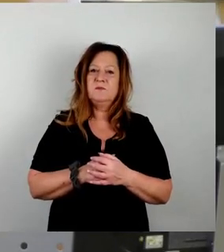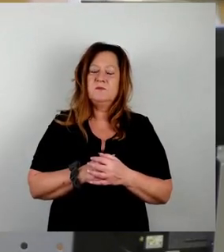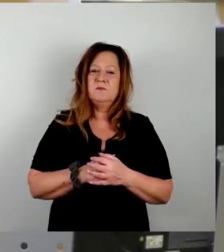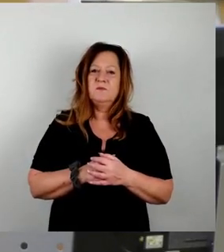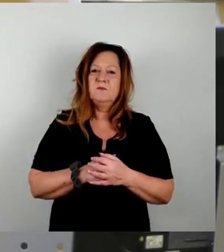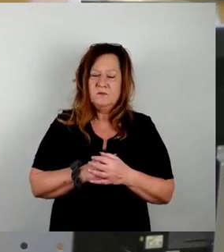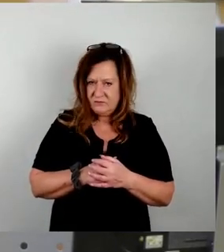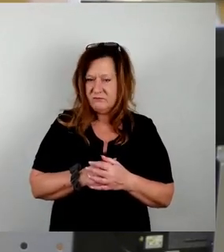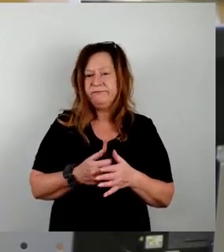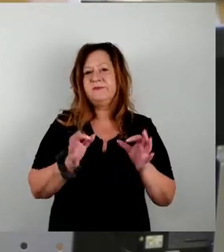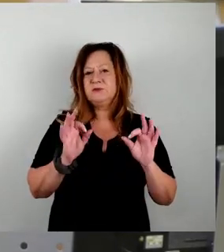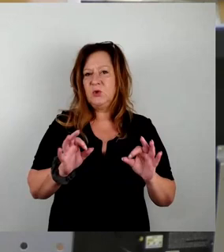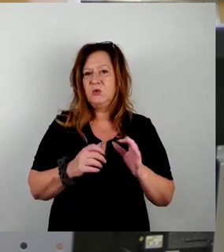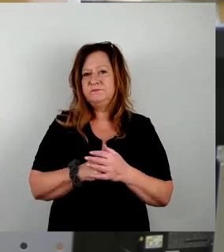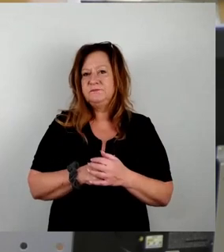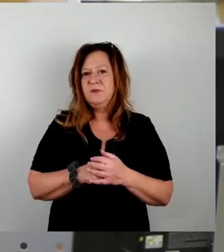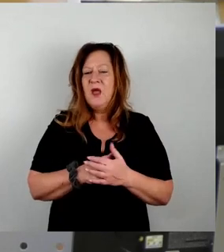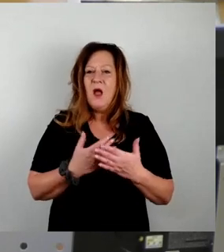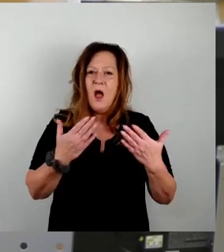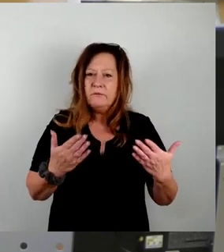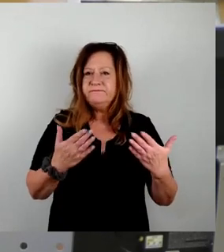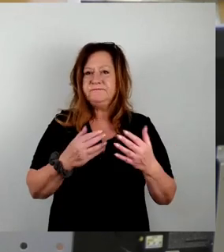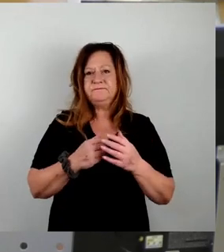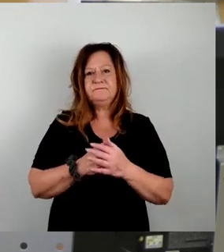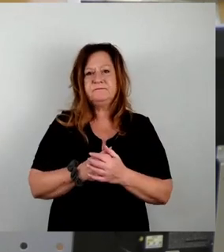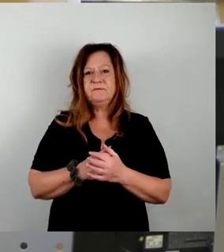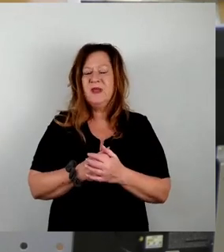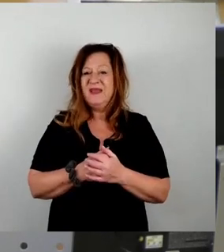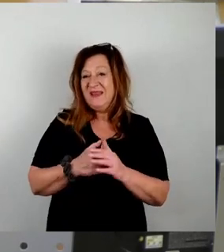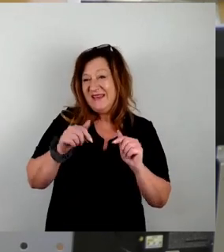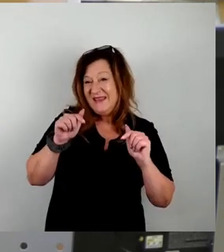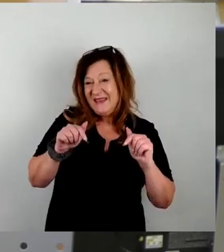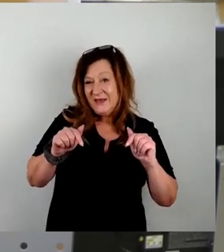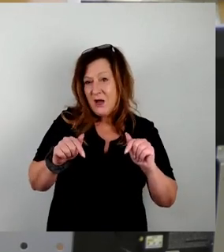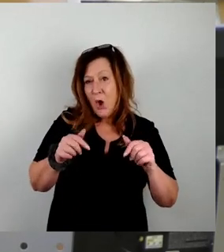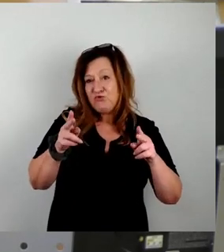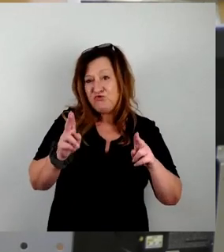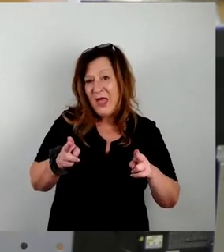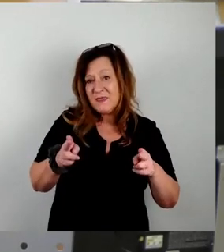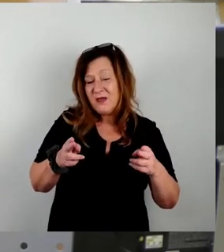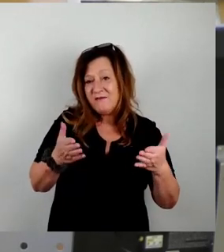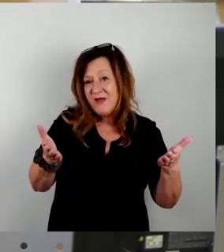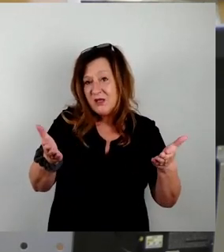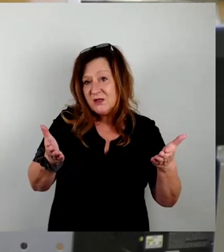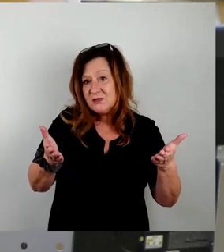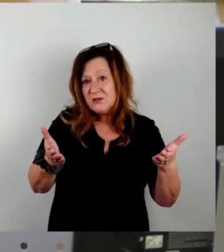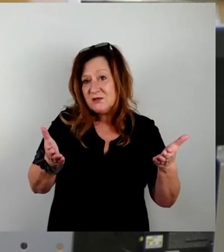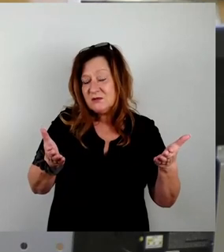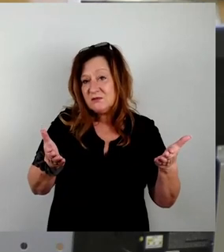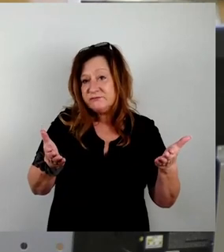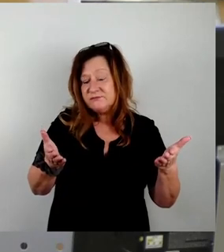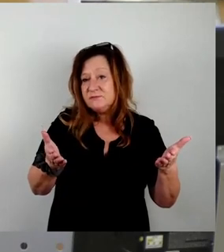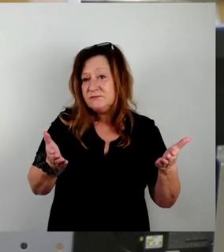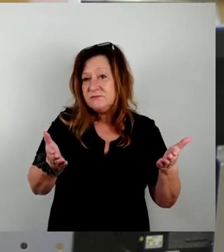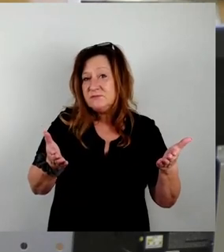So, nun ist es leider hier in der Stadt so, dass immer noch sehr viel mit Papier gearbeitet